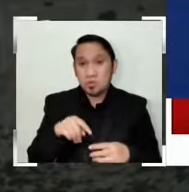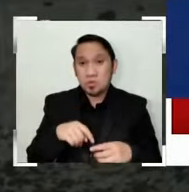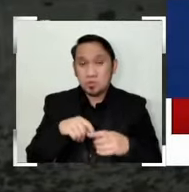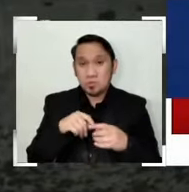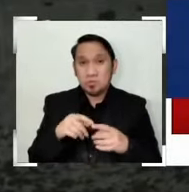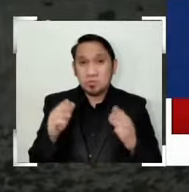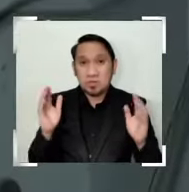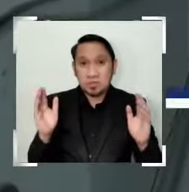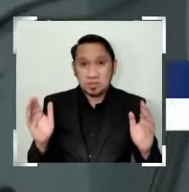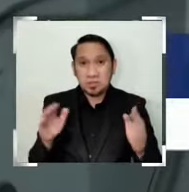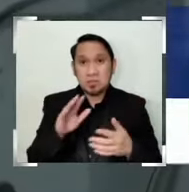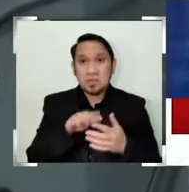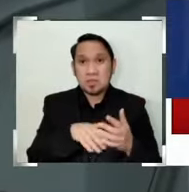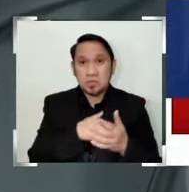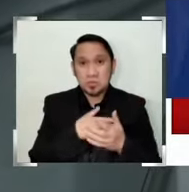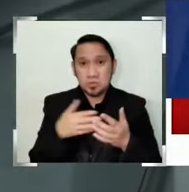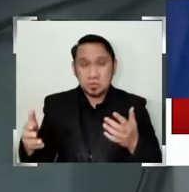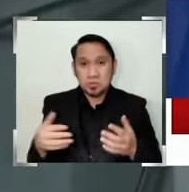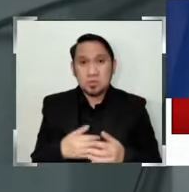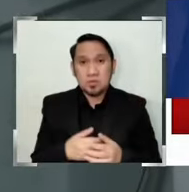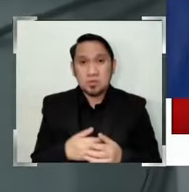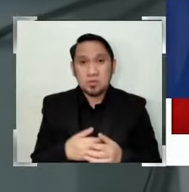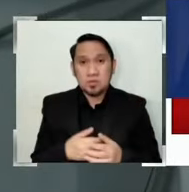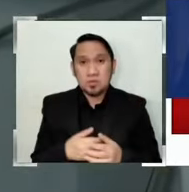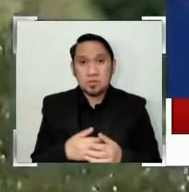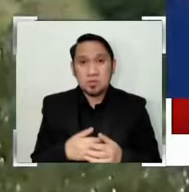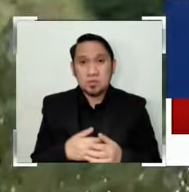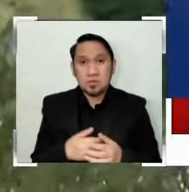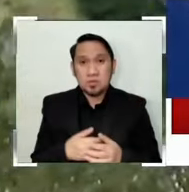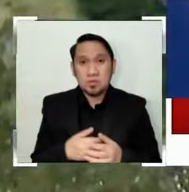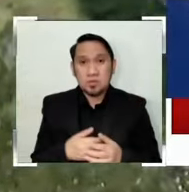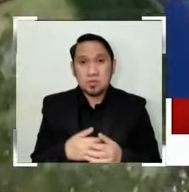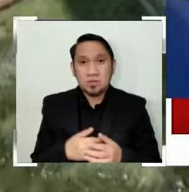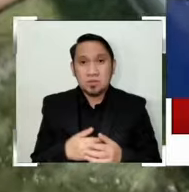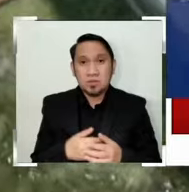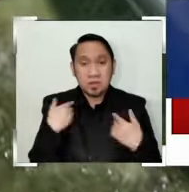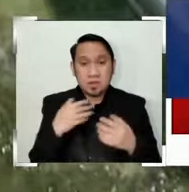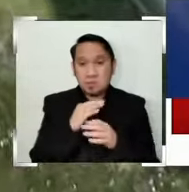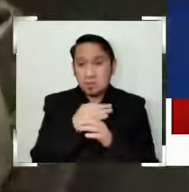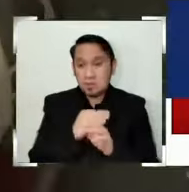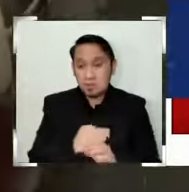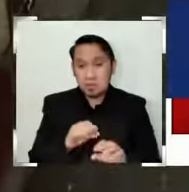Southern Metro Manila. Dahil ito sa turbidity o paglabo ng tubig dahil